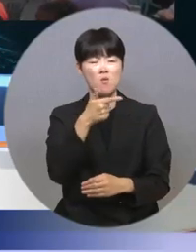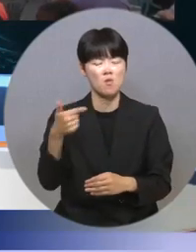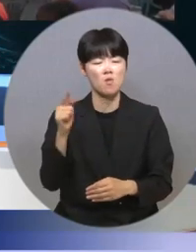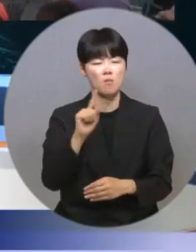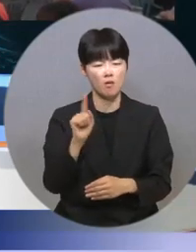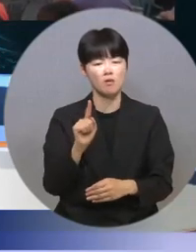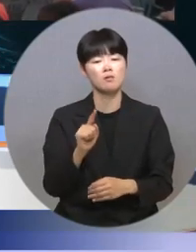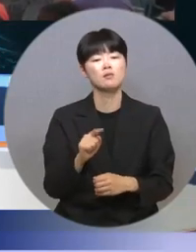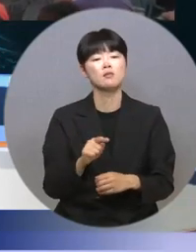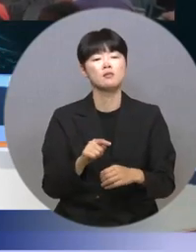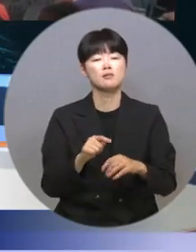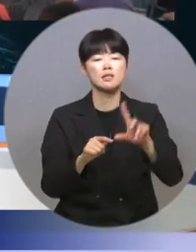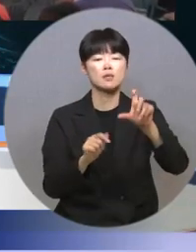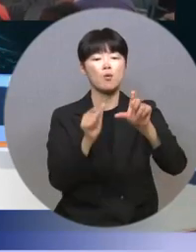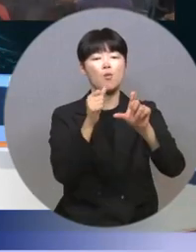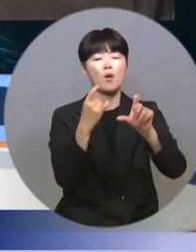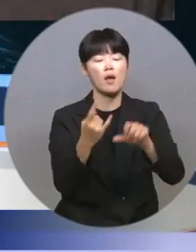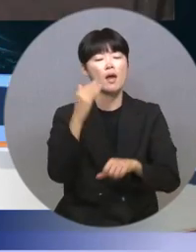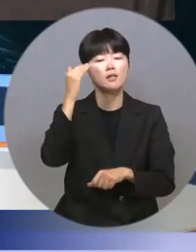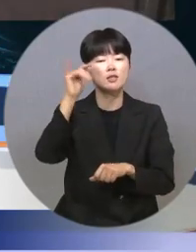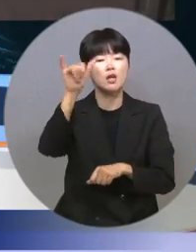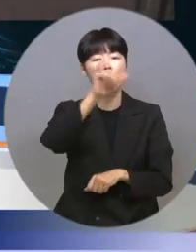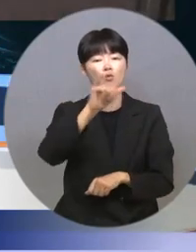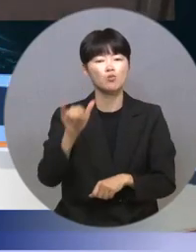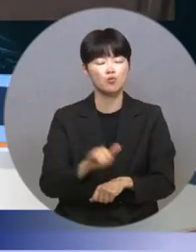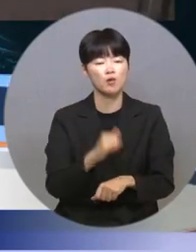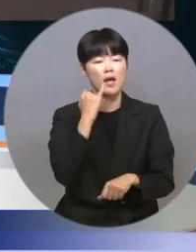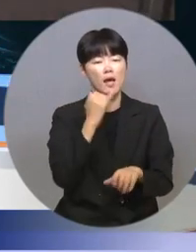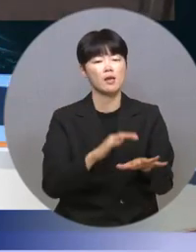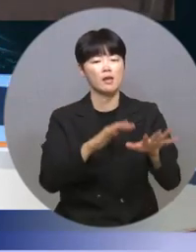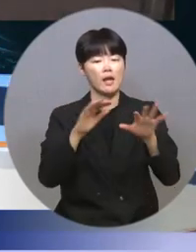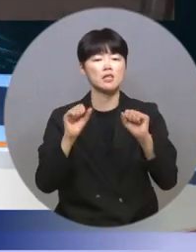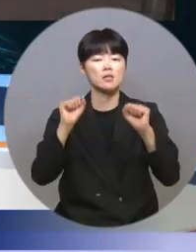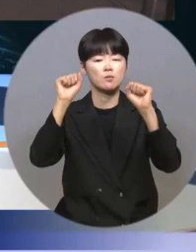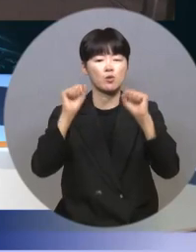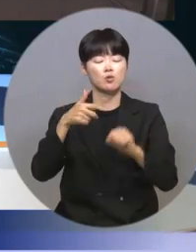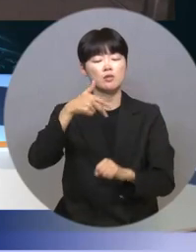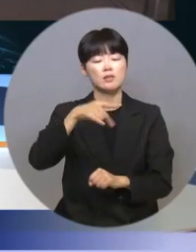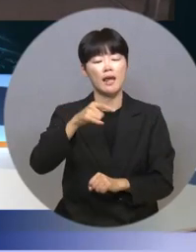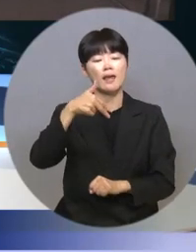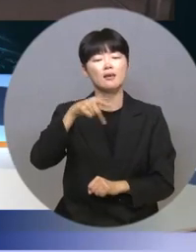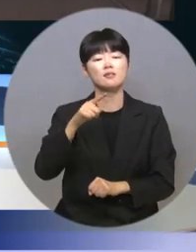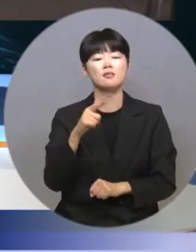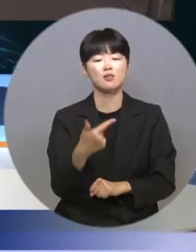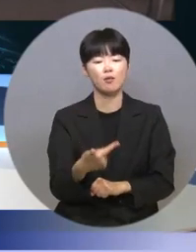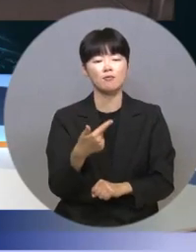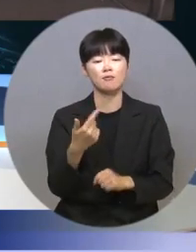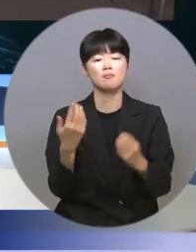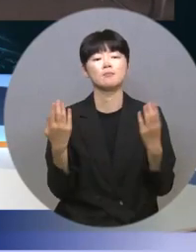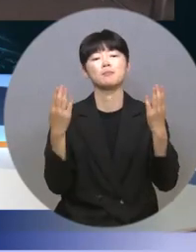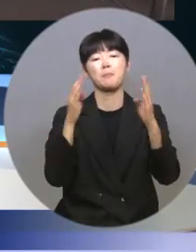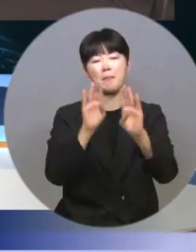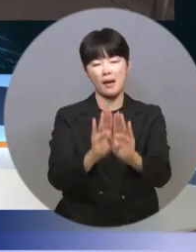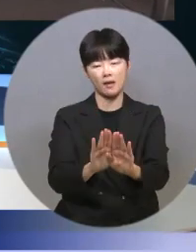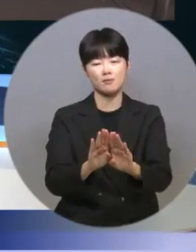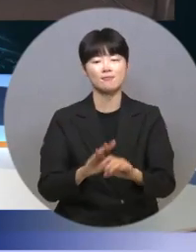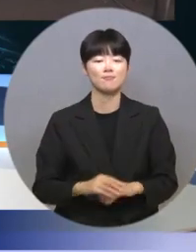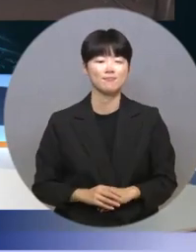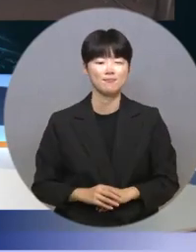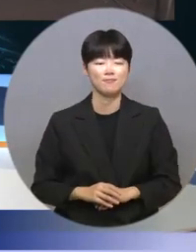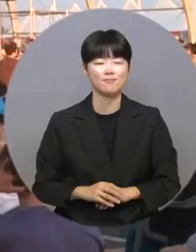제15회 전국 해양스포츠제전이 4일간의 뜨거운 관심 속에 막을 내렸습니다. 보도에 장유진